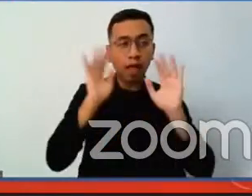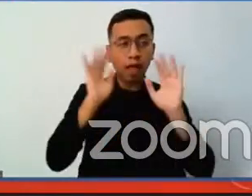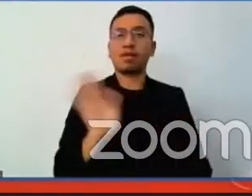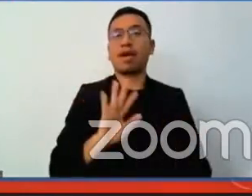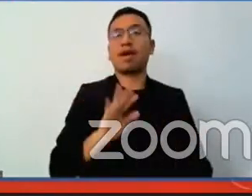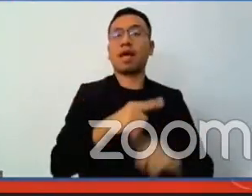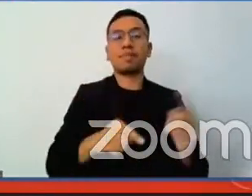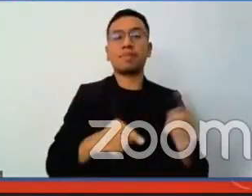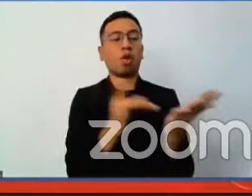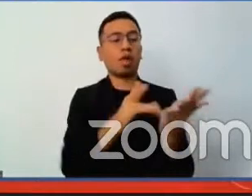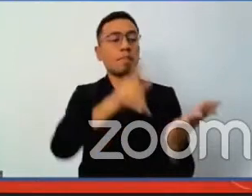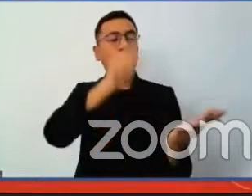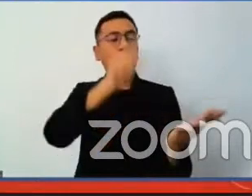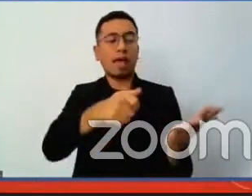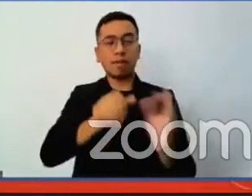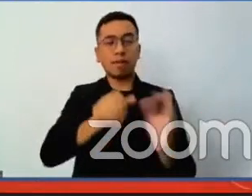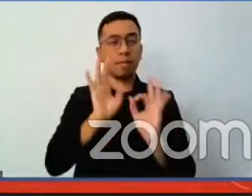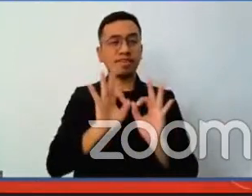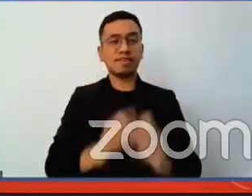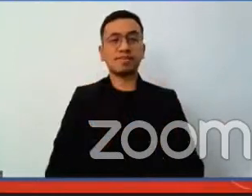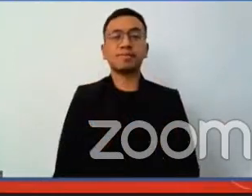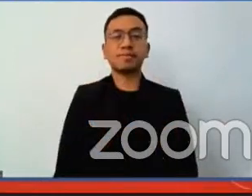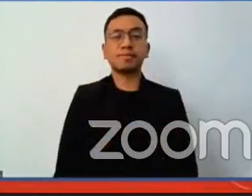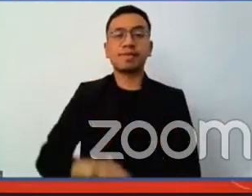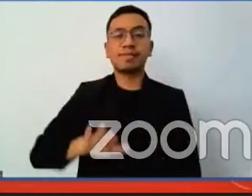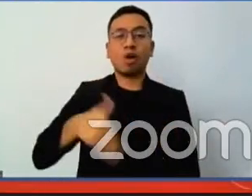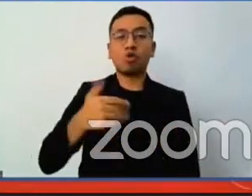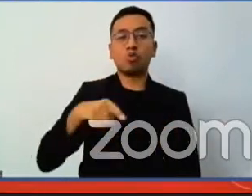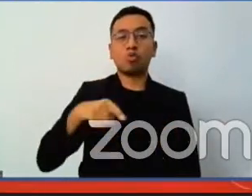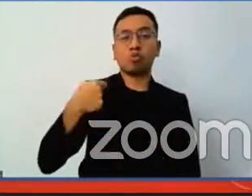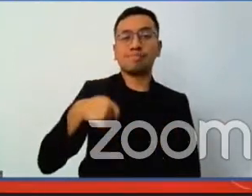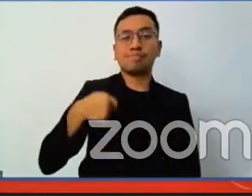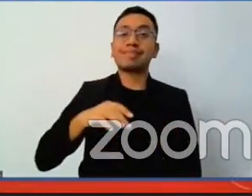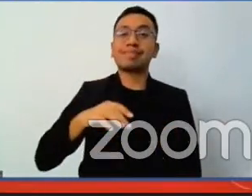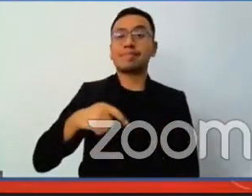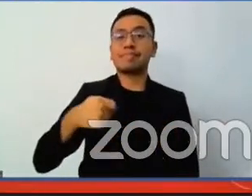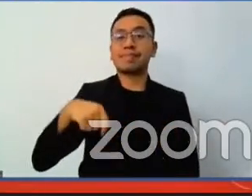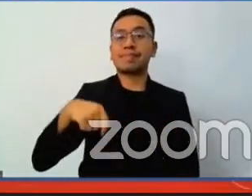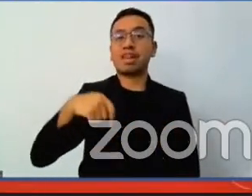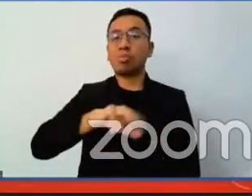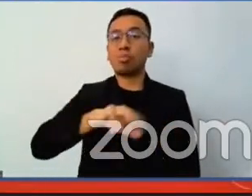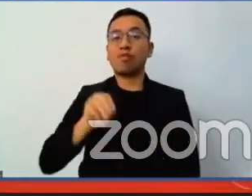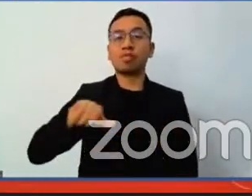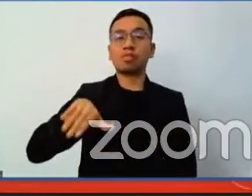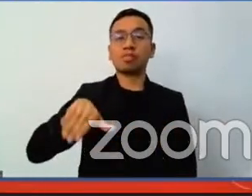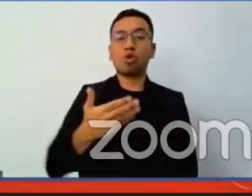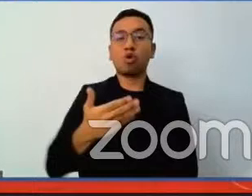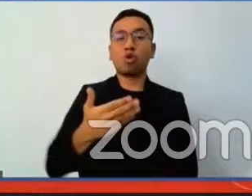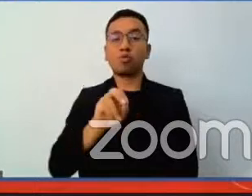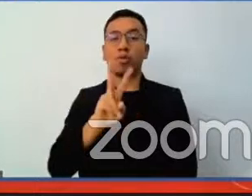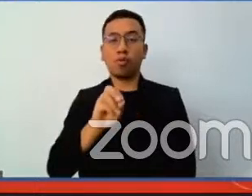tahun 2020, Kementerian Kominfo bersama KataData melakukan survei status